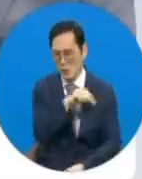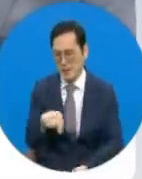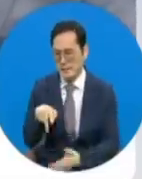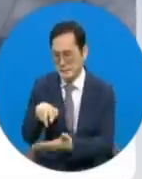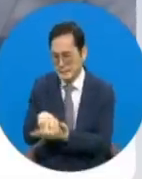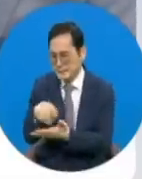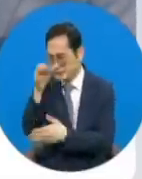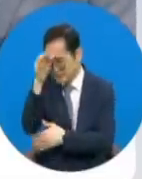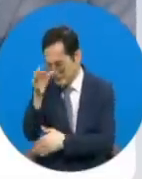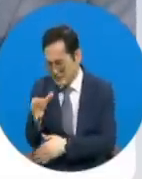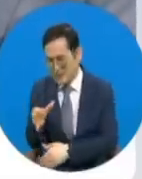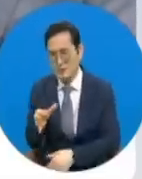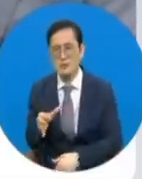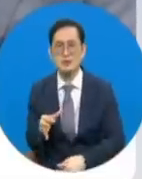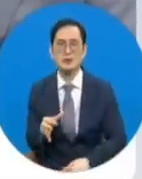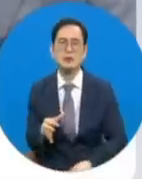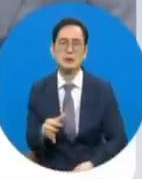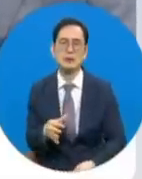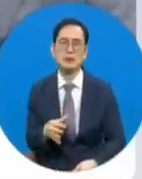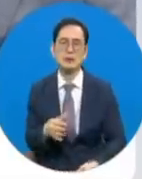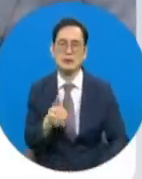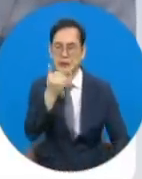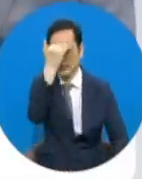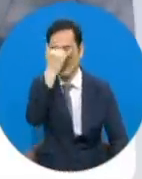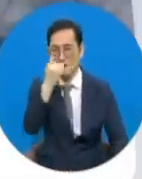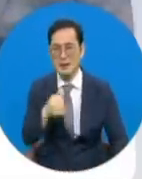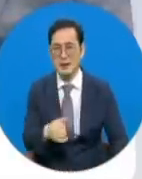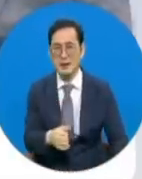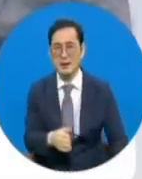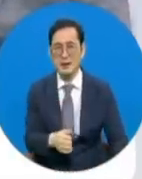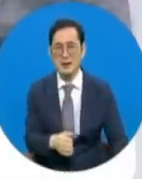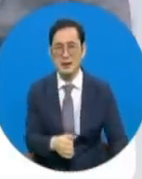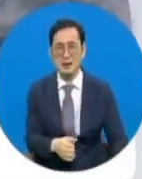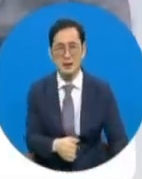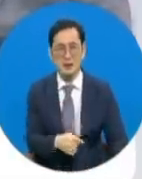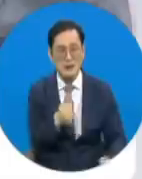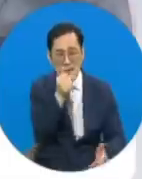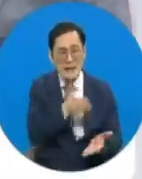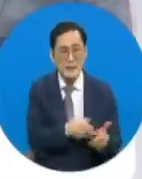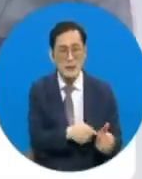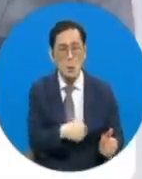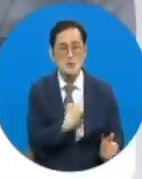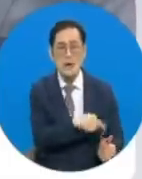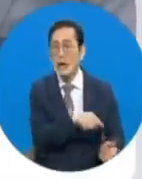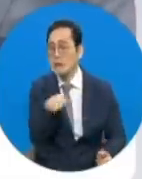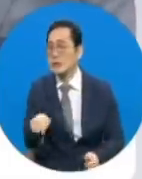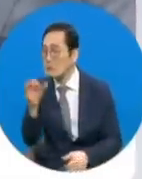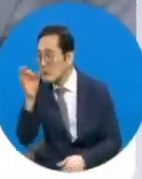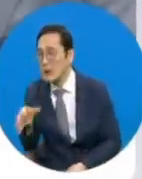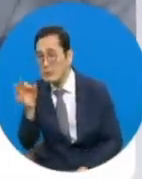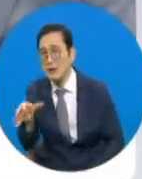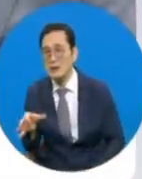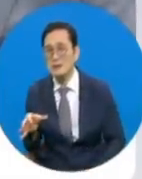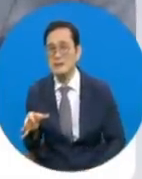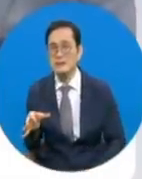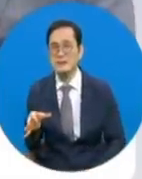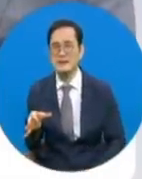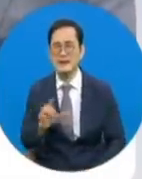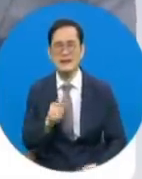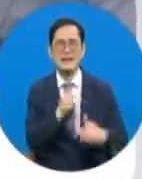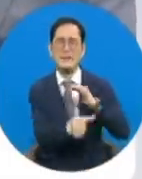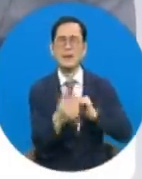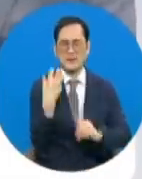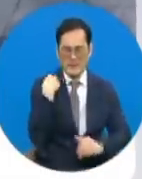사과하는 권칠성 대변인 혼자 저렇게 가서 만나는 그런 모습이 아니라 그런 분들의 들끓는